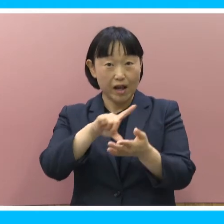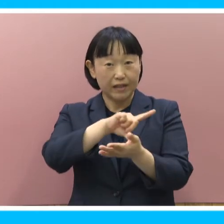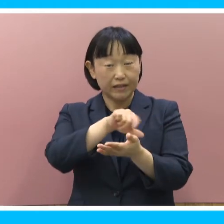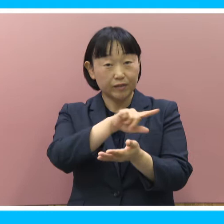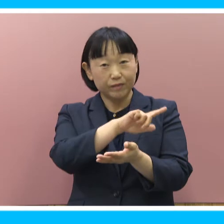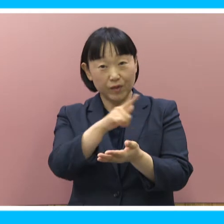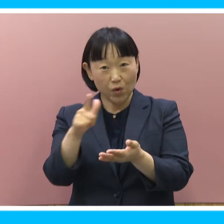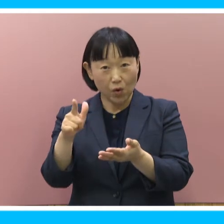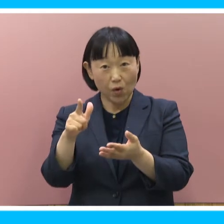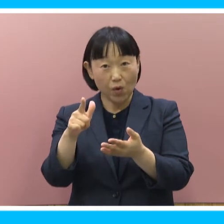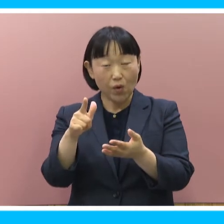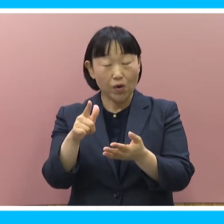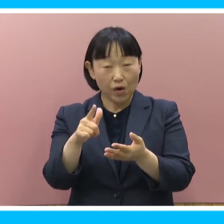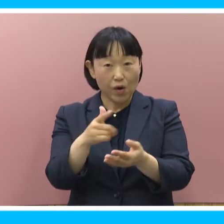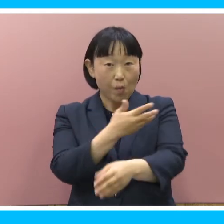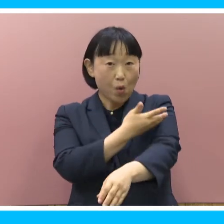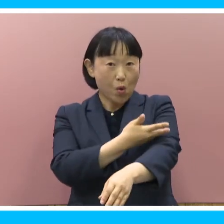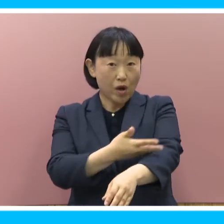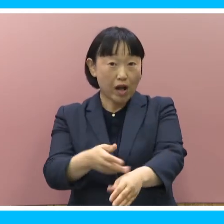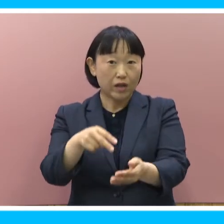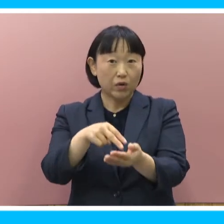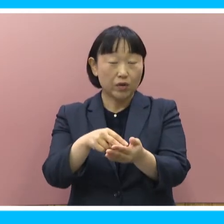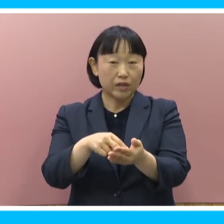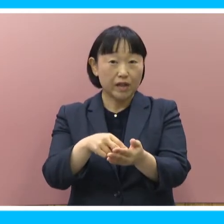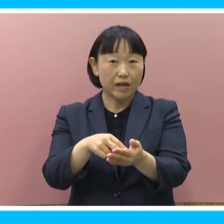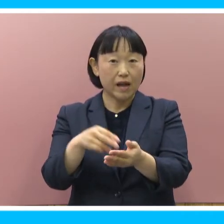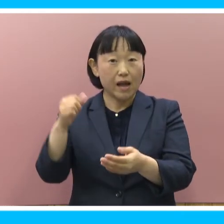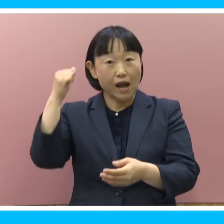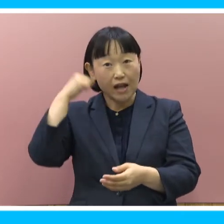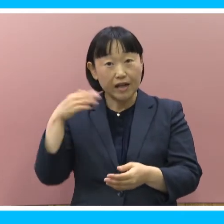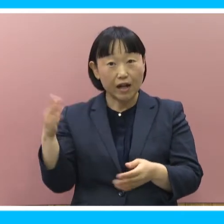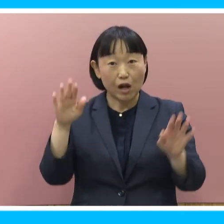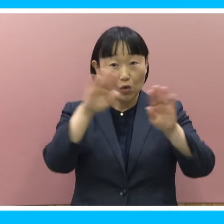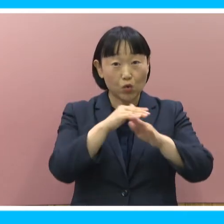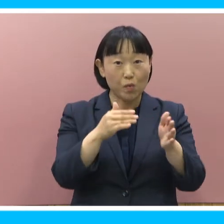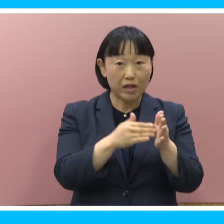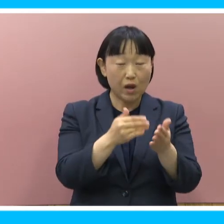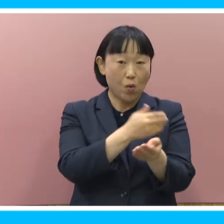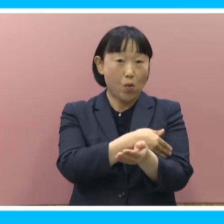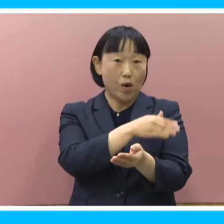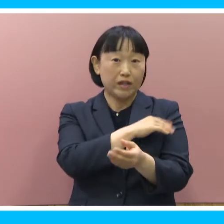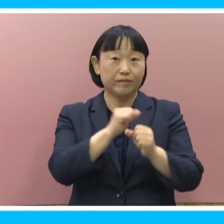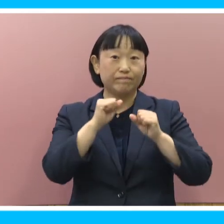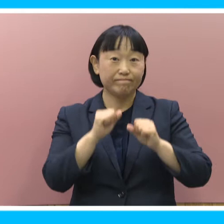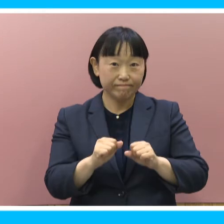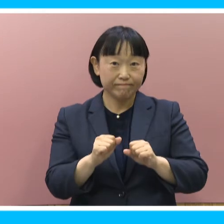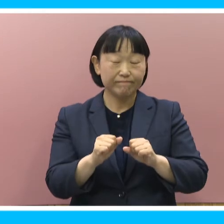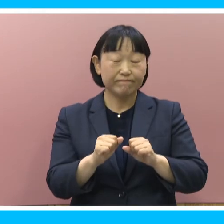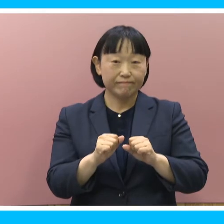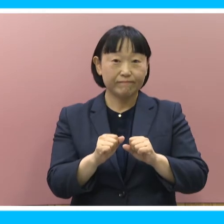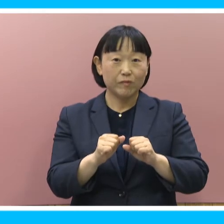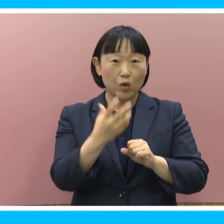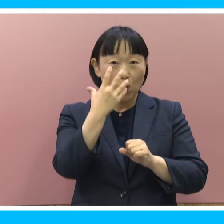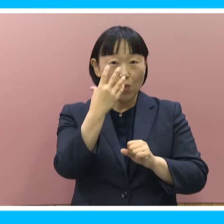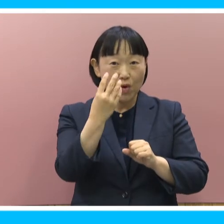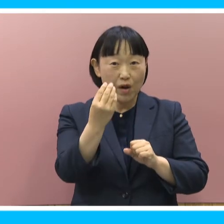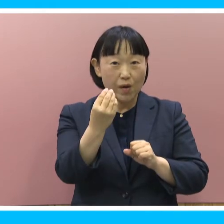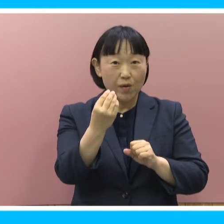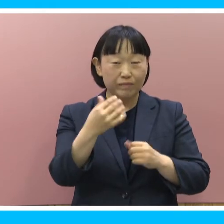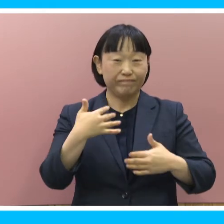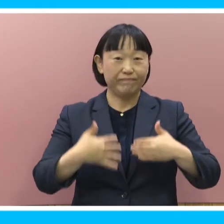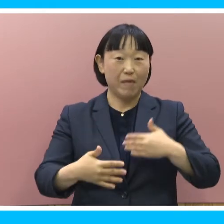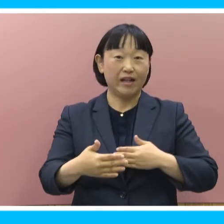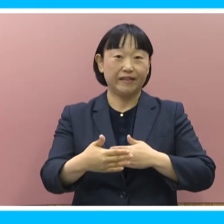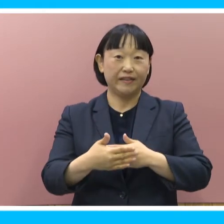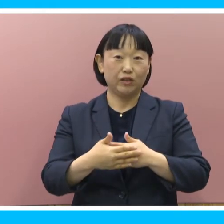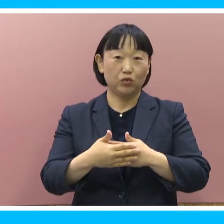一つの物語として仕立て、朝から晩まで岡崎に滞在し、その魅力を満喫していただ